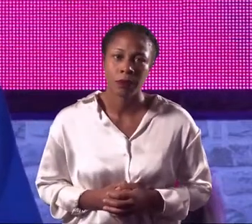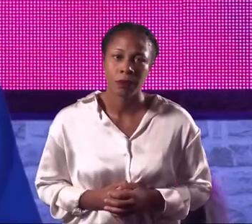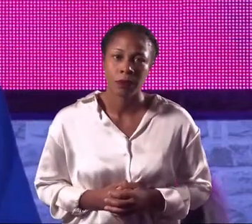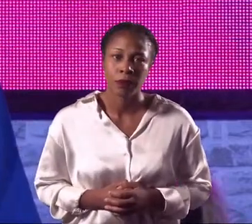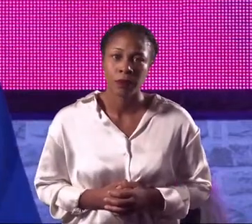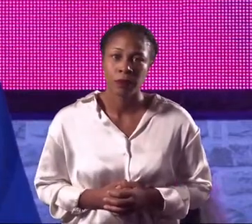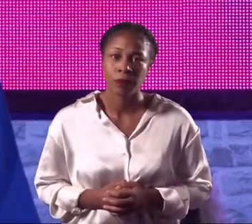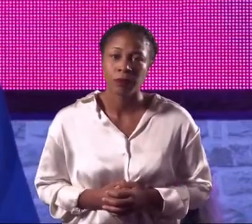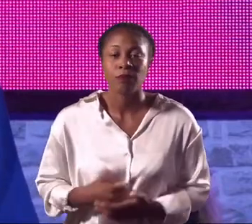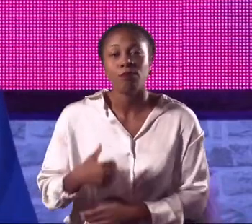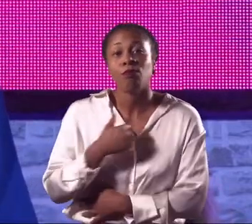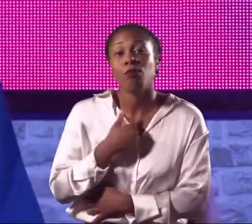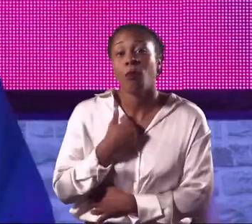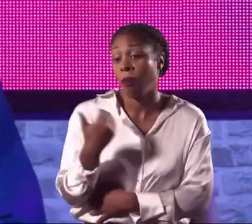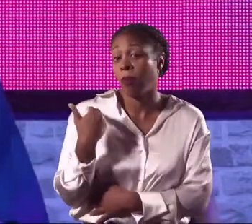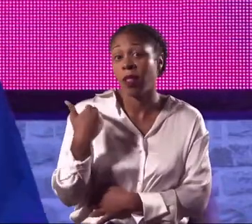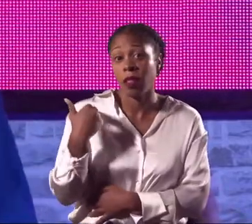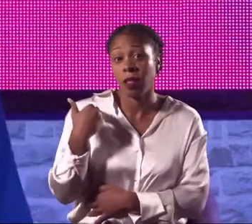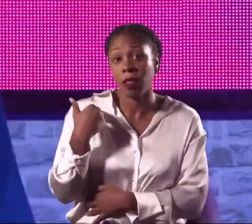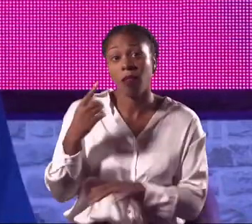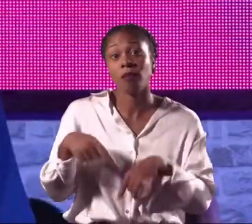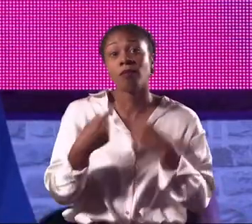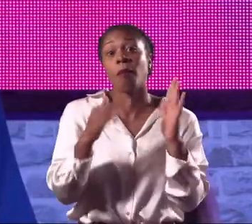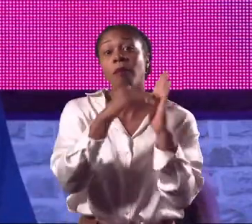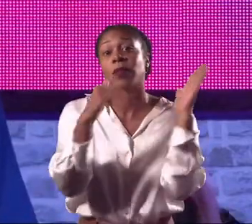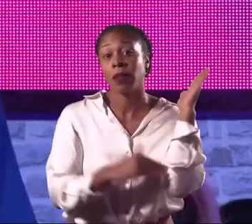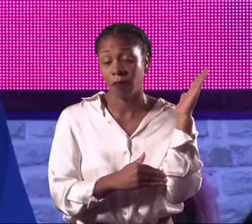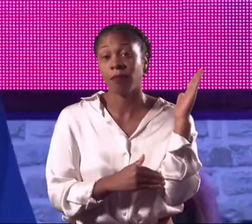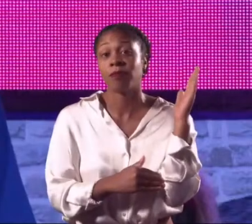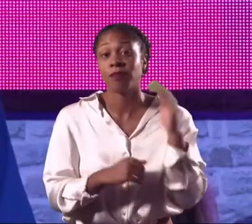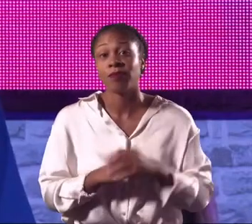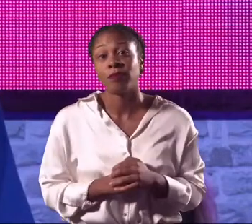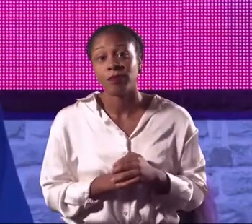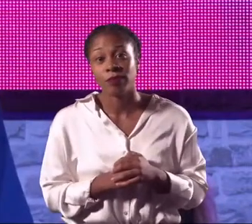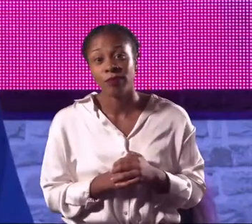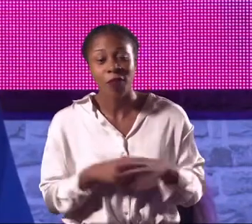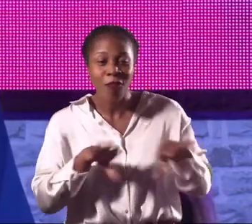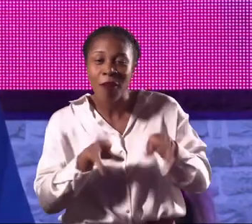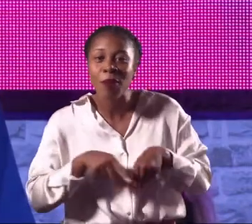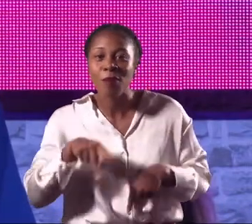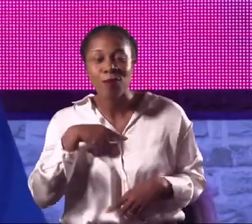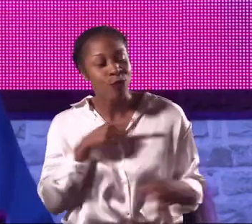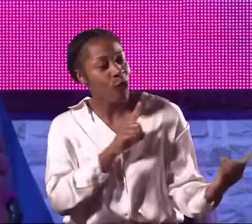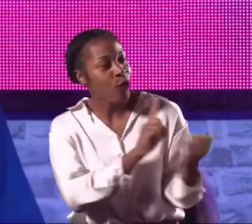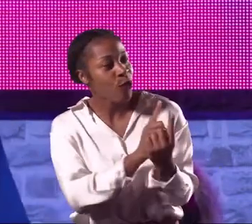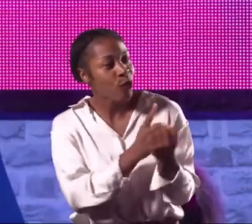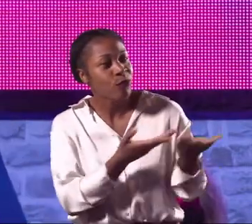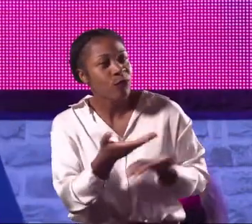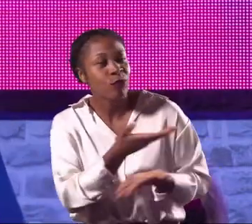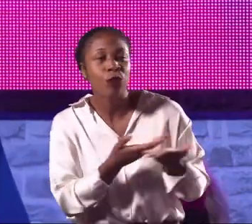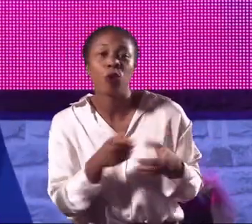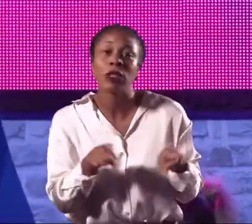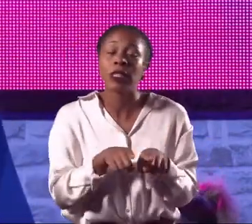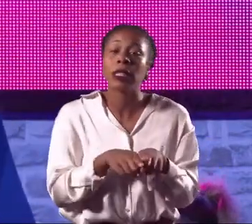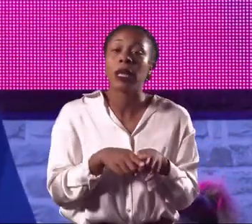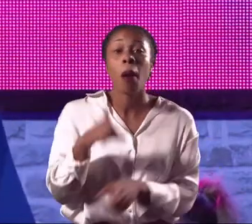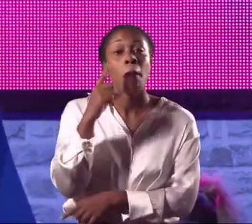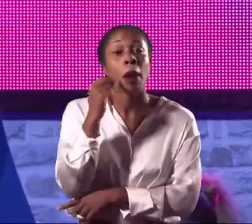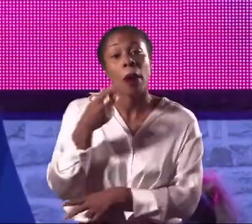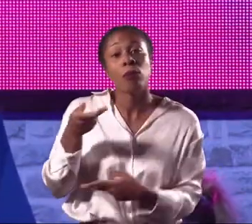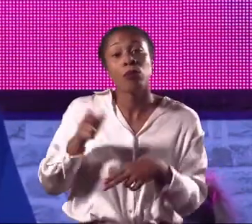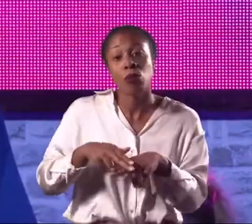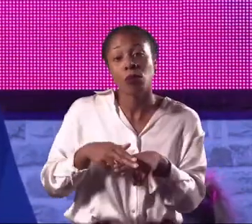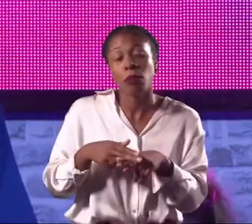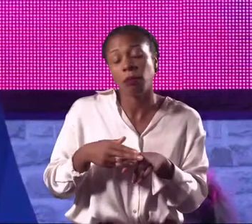J'ai eu la chance ces jours-ci de monter sur Basse-Terre, d'y retrouver un petit peu ma famille, de me recueillir sur la tombe de mon père à